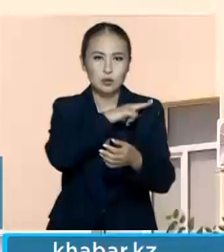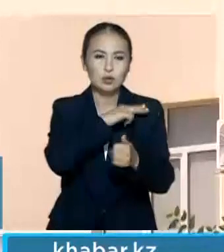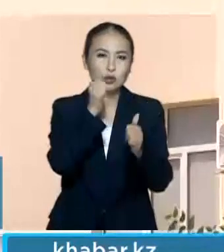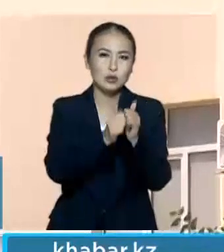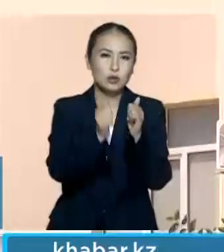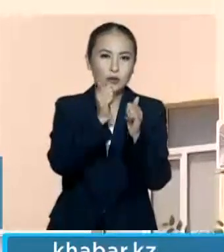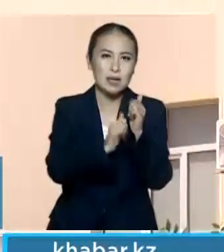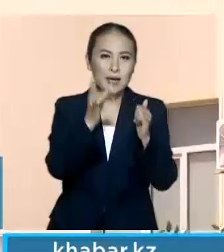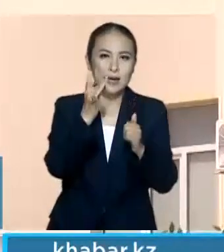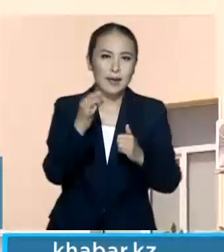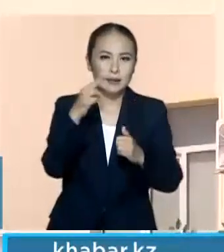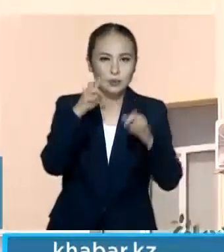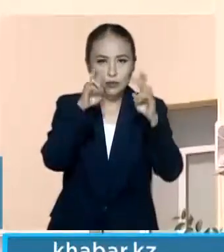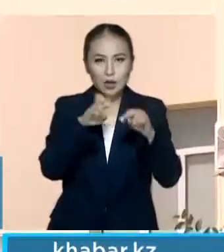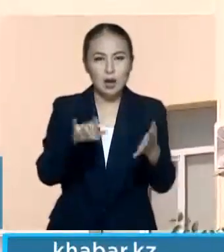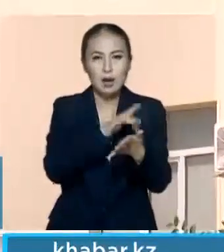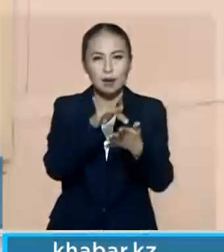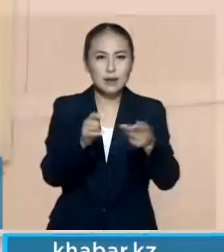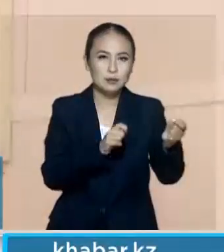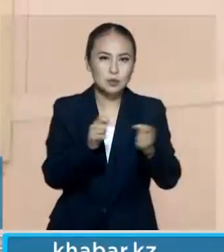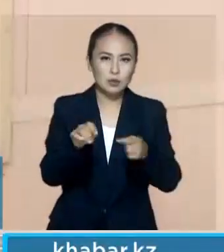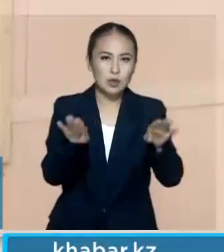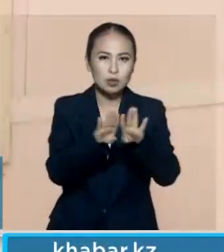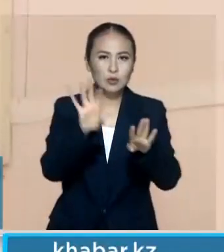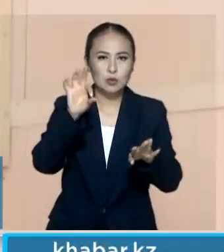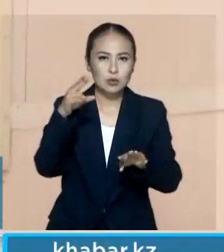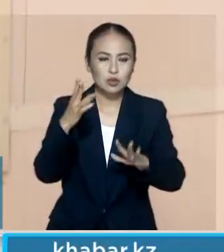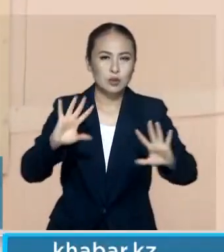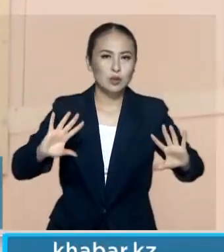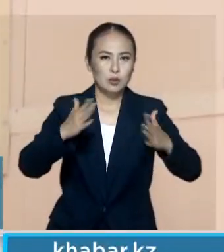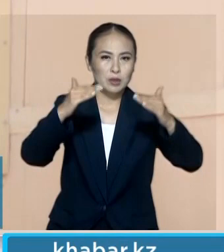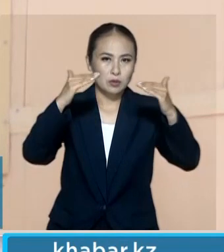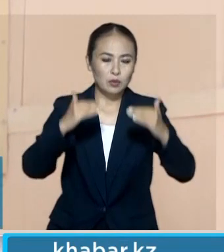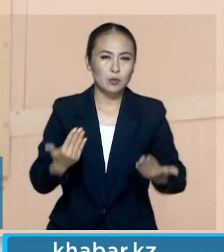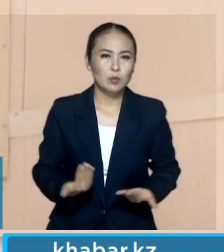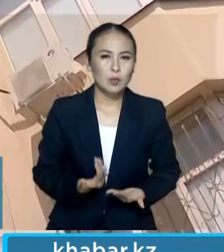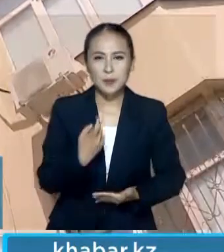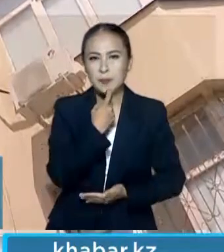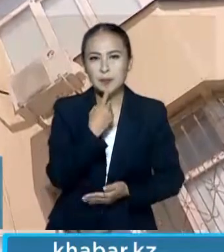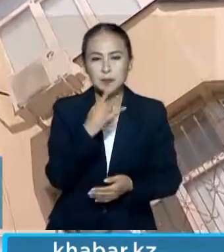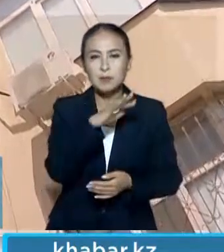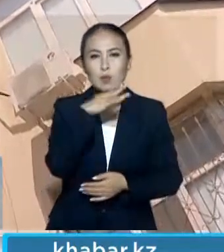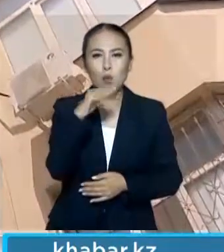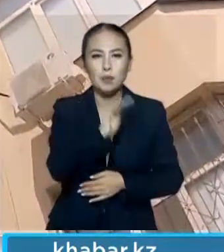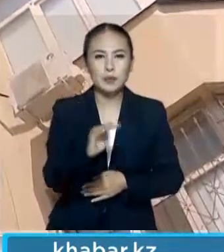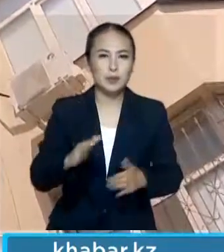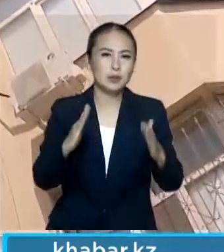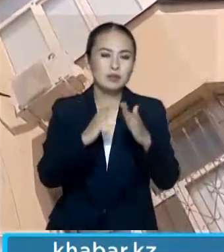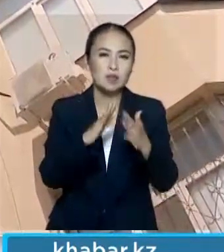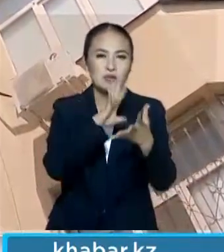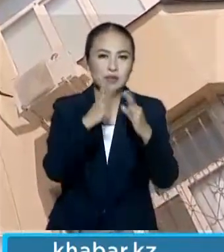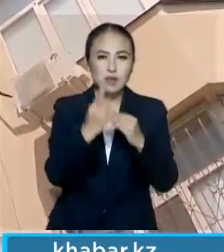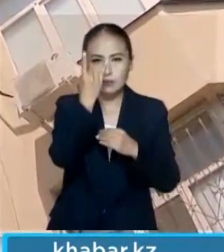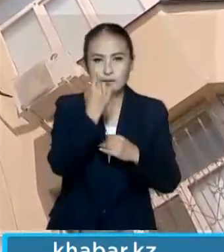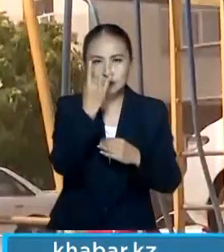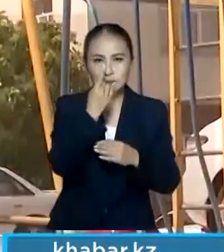қызметкерлері күнделікті рейд жүргізуде. Ал қала әкімдігі болса, әлеуметтік жағдайы төмен және көп балалы отбасылардың үйіндегі